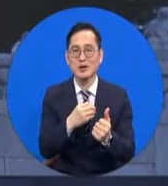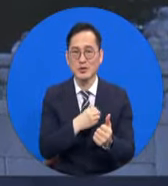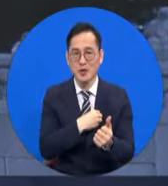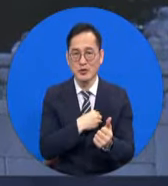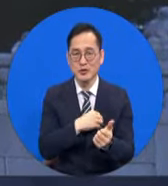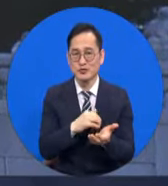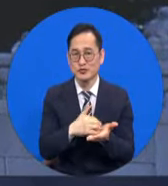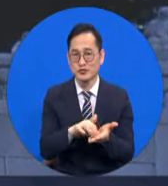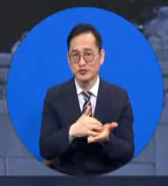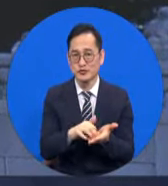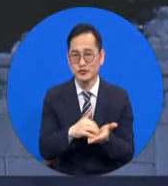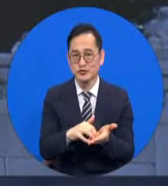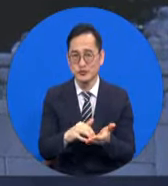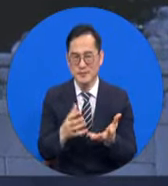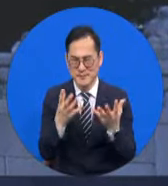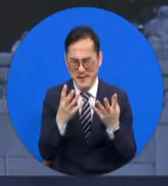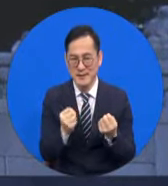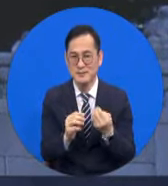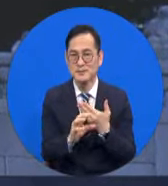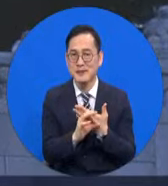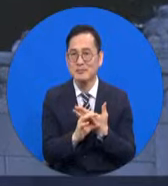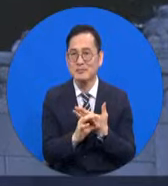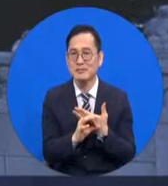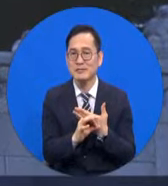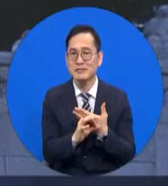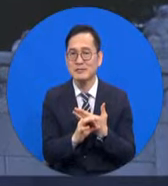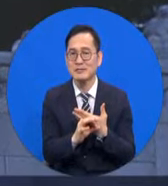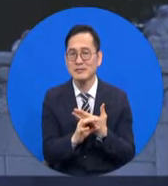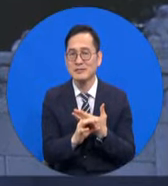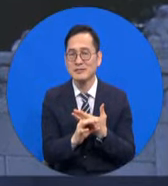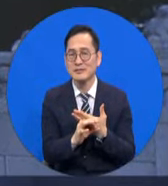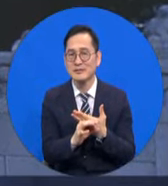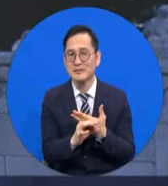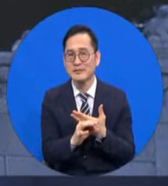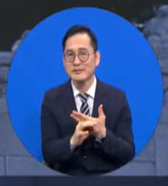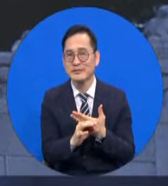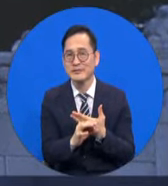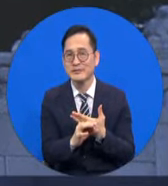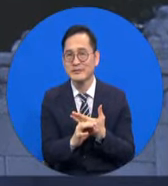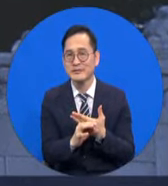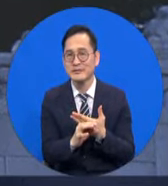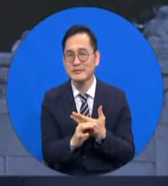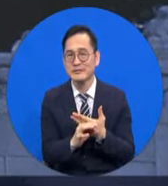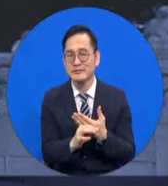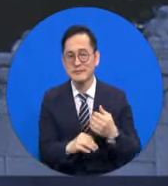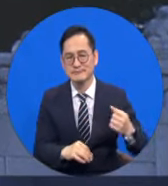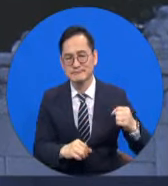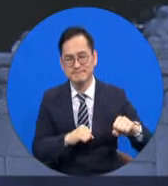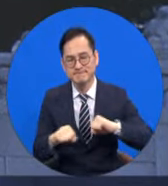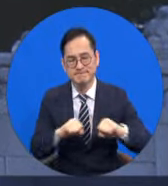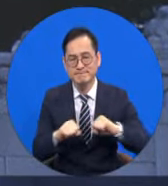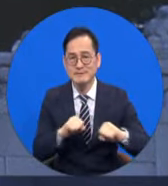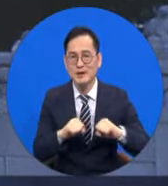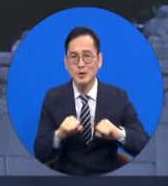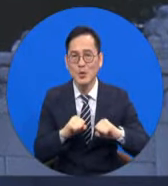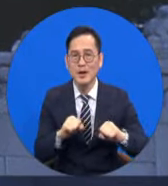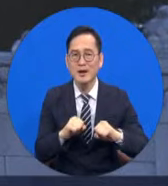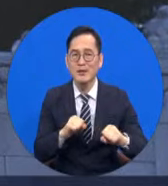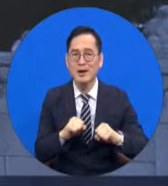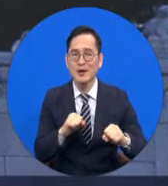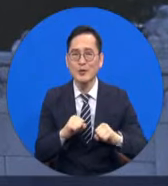있을까? 다수당이 얼마만큼의 의석을 확보하느냐에 따라서 이 정당이 할 수 있는 일들이 다